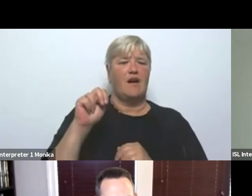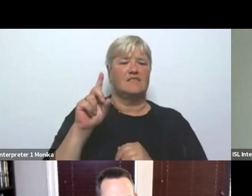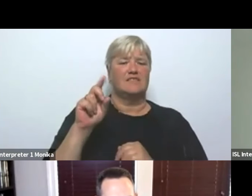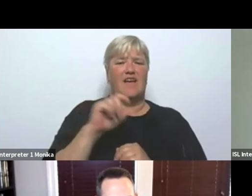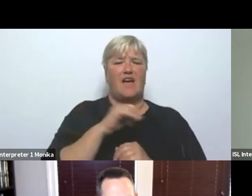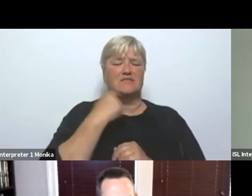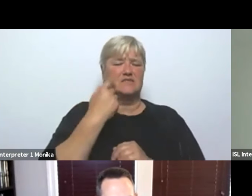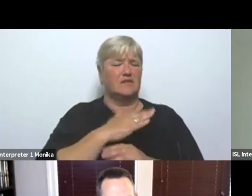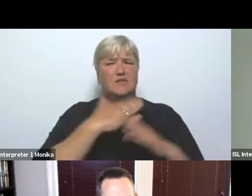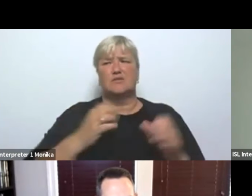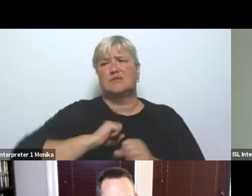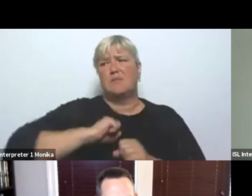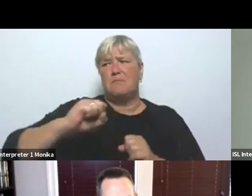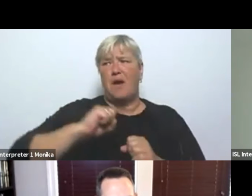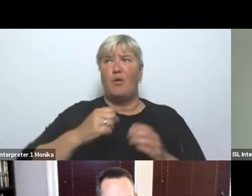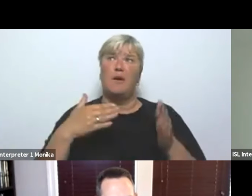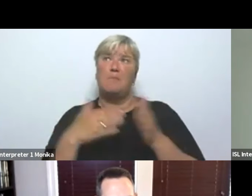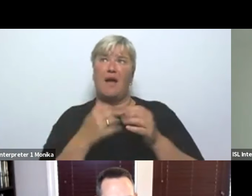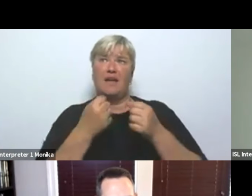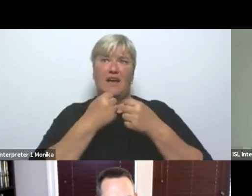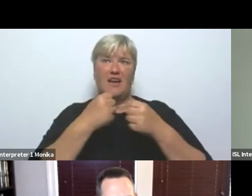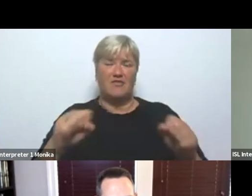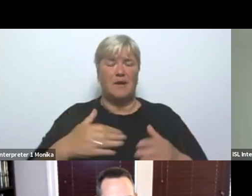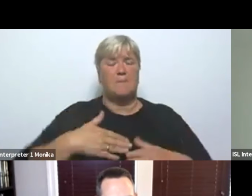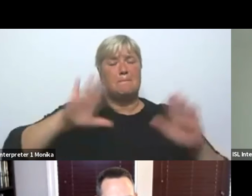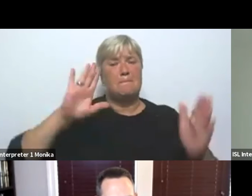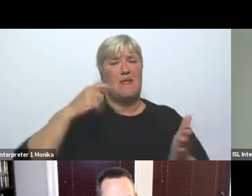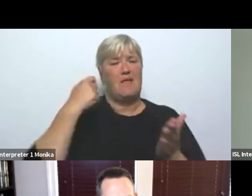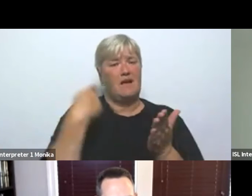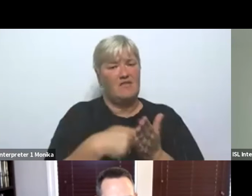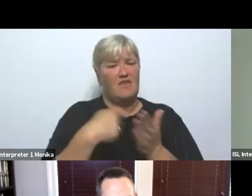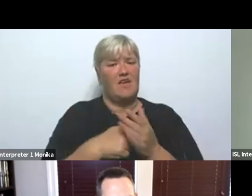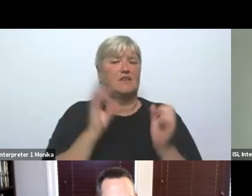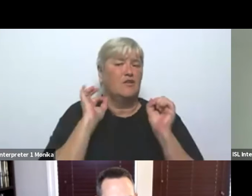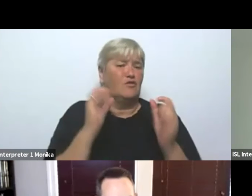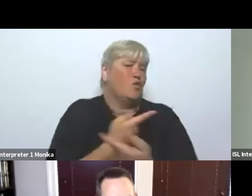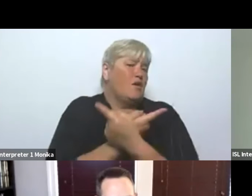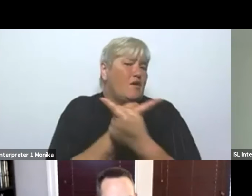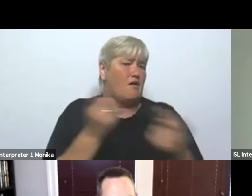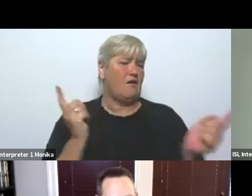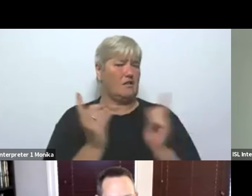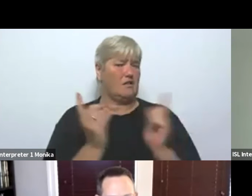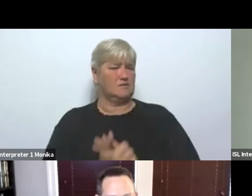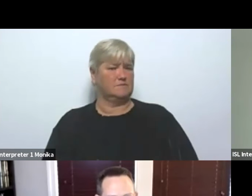der Barrierefreiheit liegt für mich in dem Mehrwert, der für alle geschaffen wird.